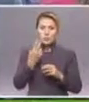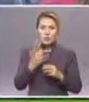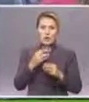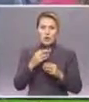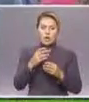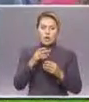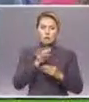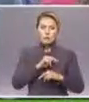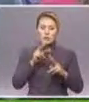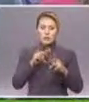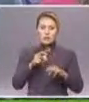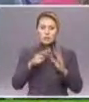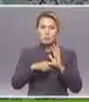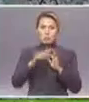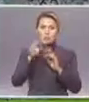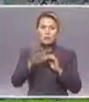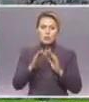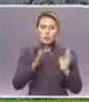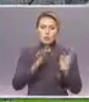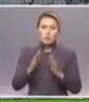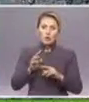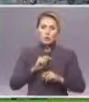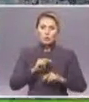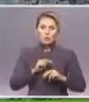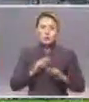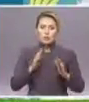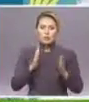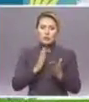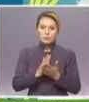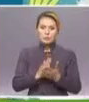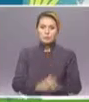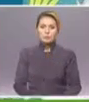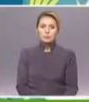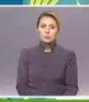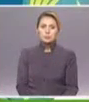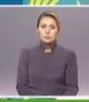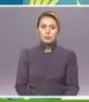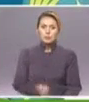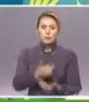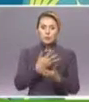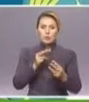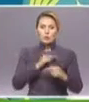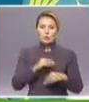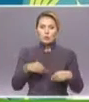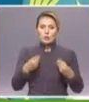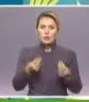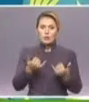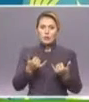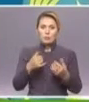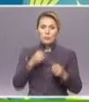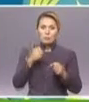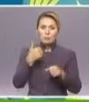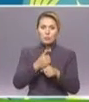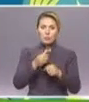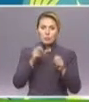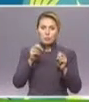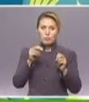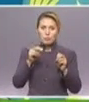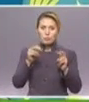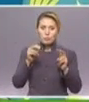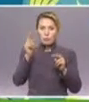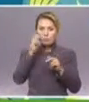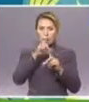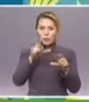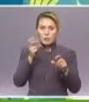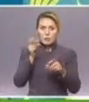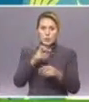жұмыс іздегендердің 70% тұрақты қызметке орналасқан. Бүгінгі келіп отырған жұмыс берушілердің негізгі мамандықтар мына мектептерден де келіп